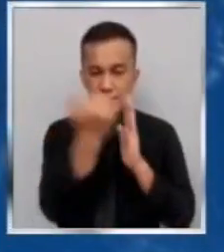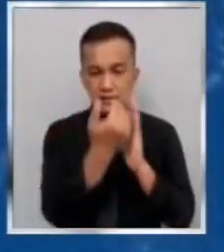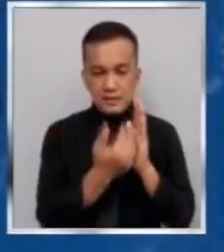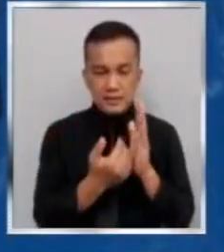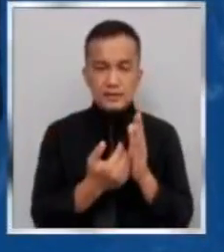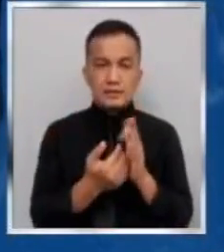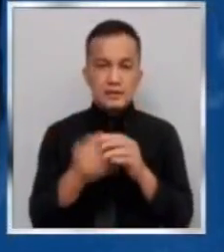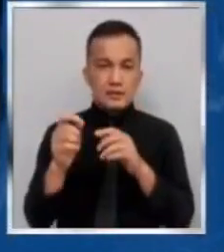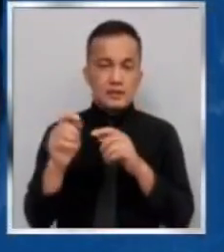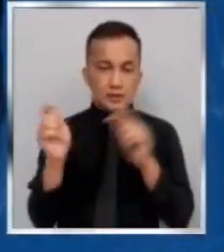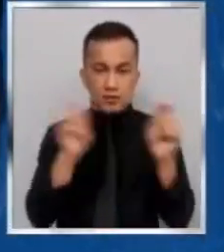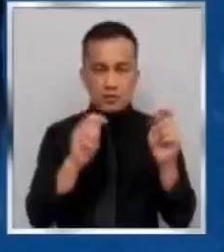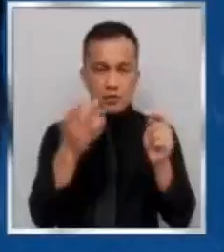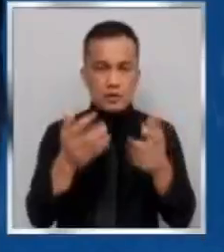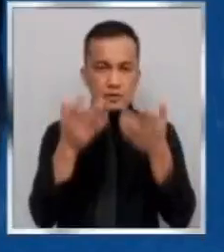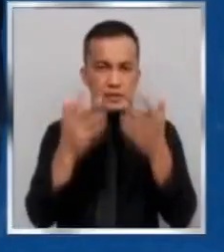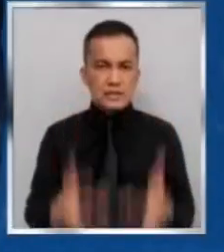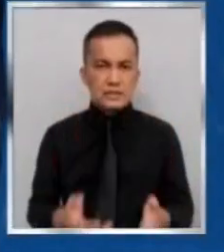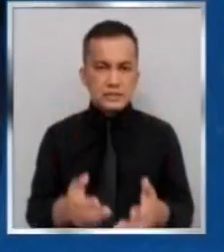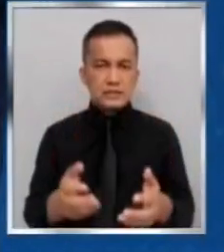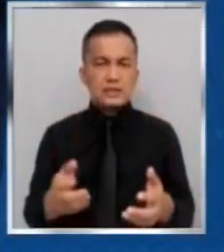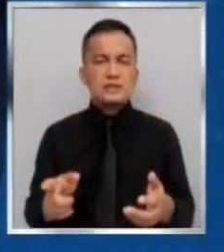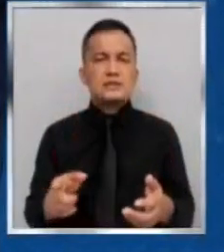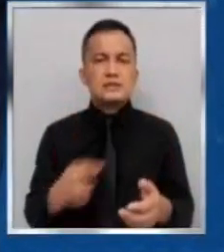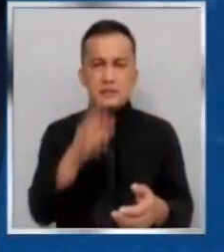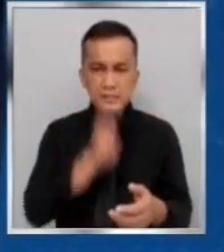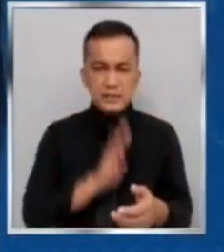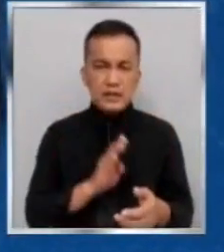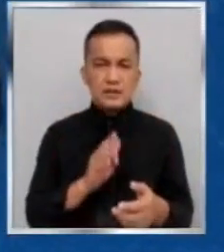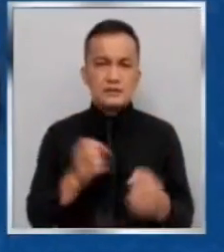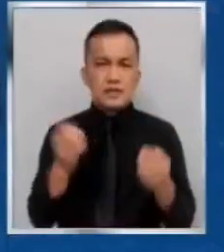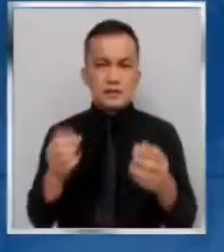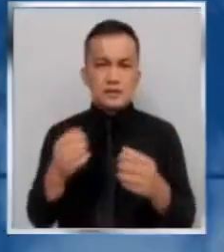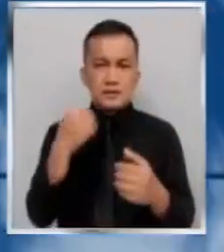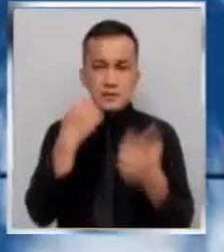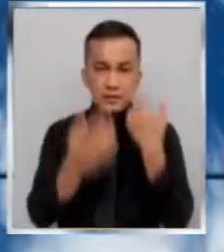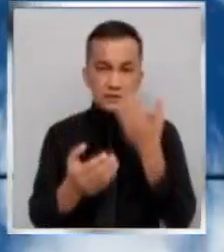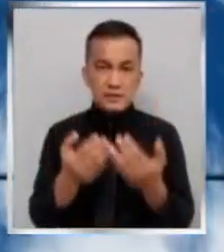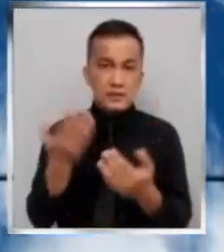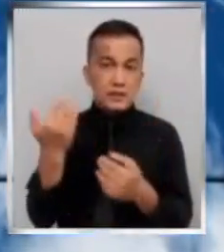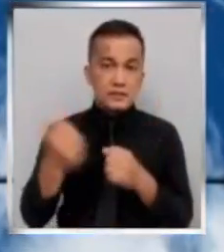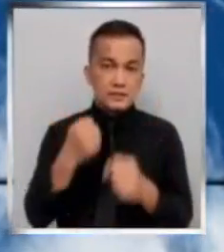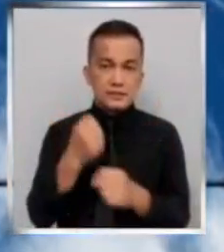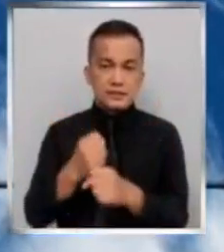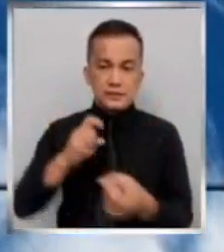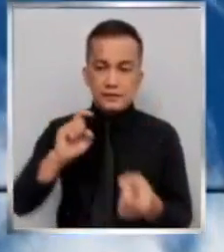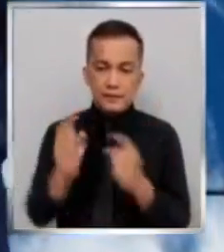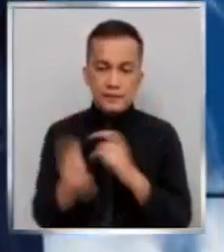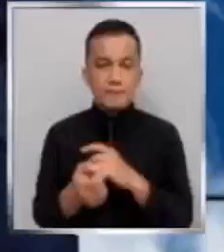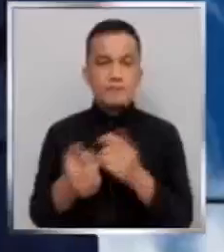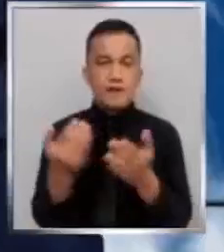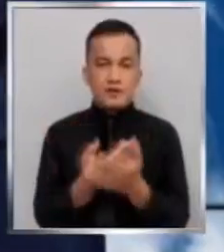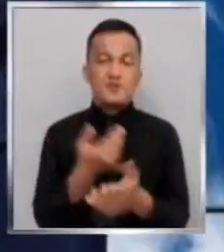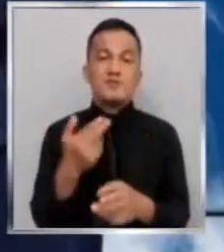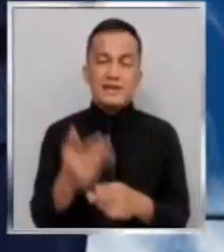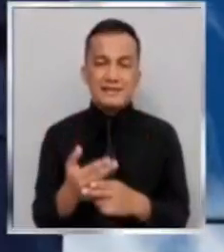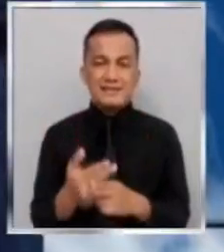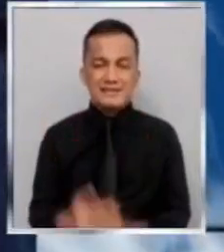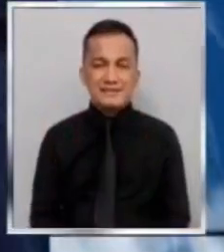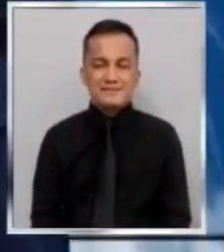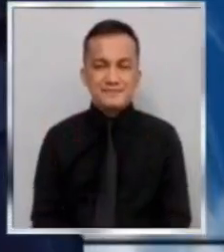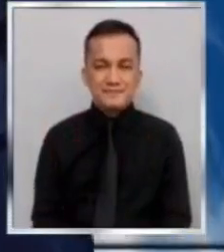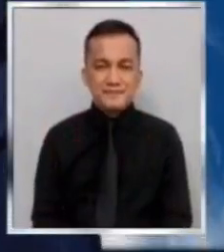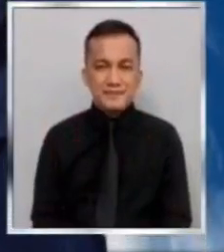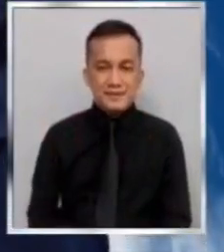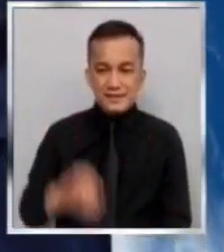pinsala at dami ng casualties noong nakarang taon. Mapapalitan ng mga bagong pangalan yan, yung Jolina